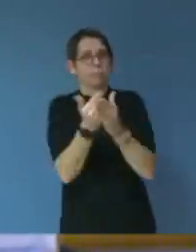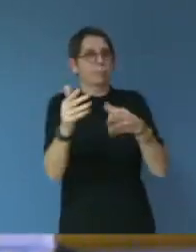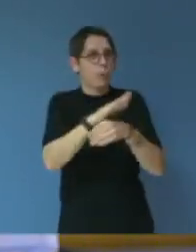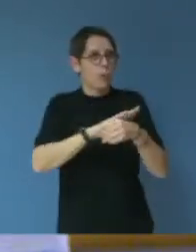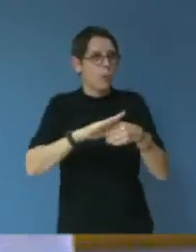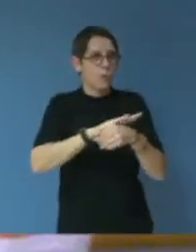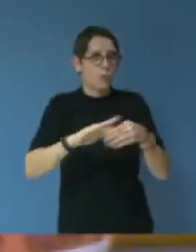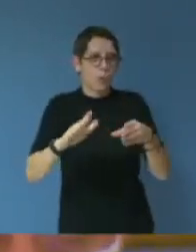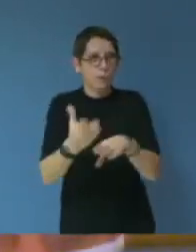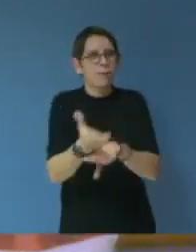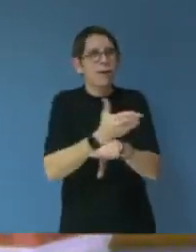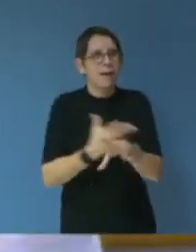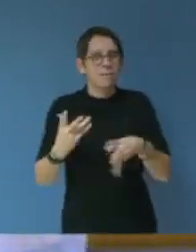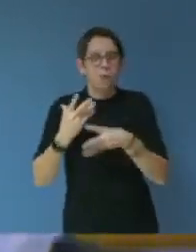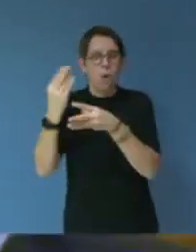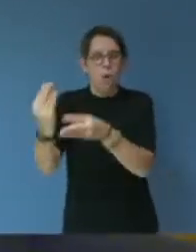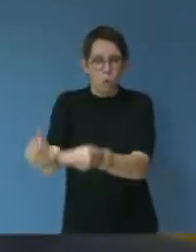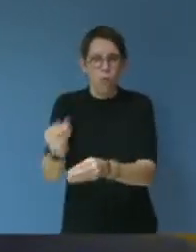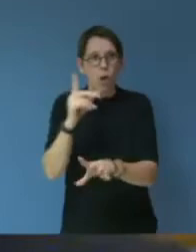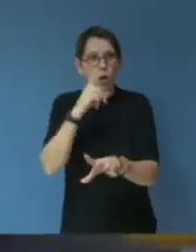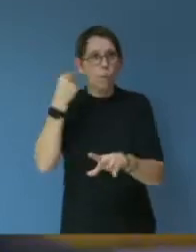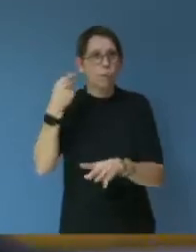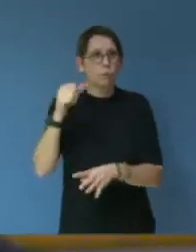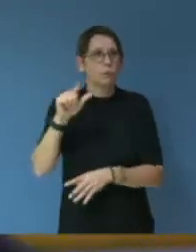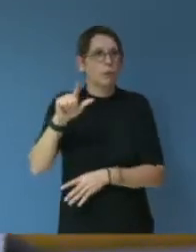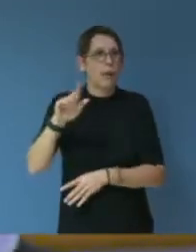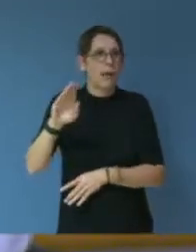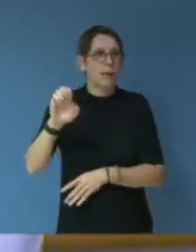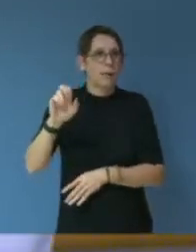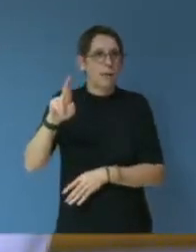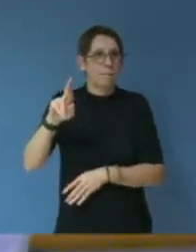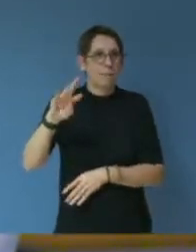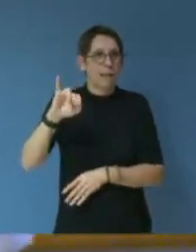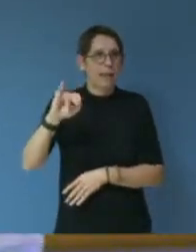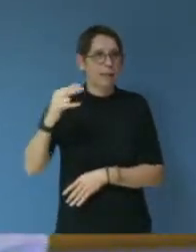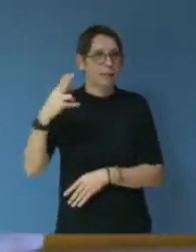Albertini pour répondre à Monsieur Tiburce sur la question de la sécurité et du logiciel reconnaissance faciale.